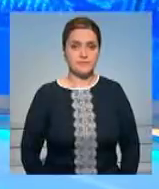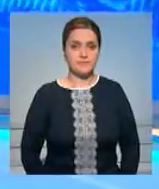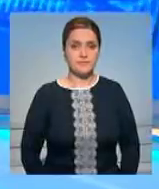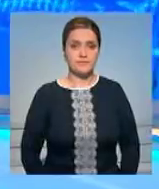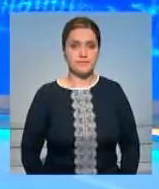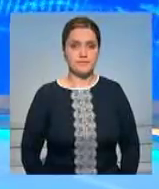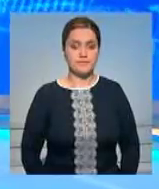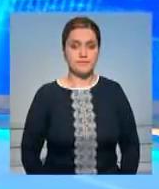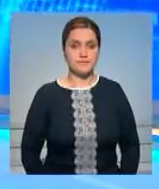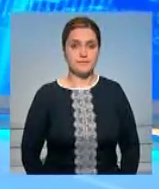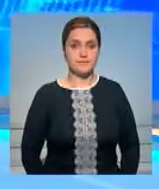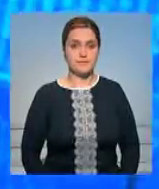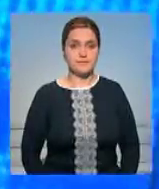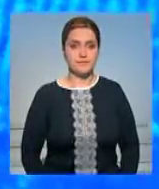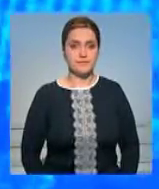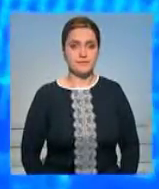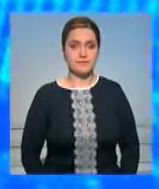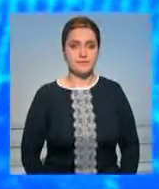Виктория Антонишина.